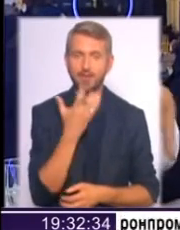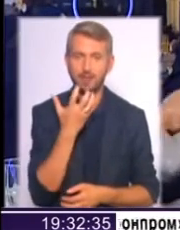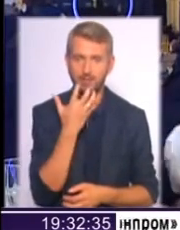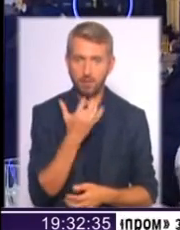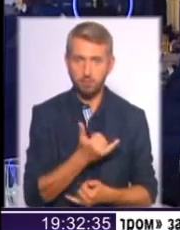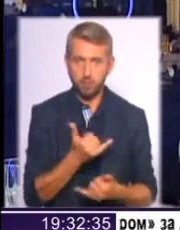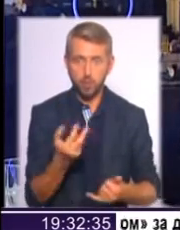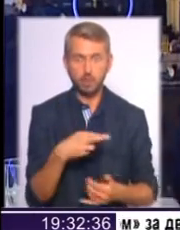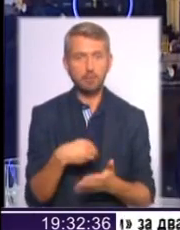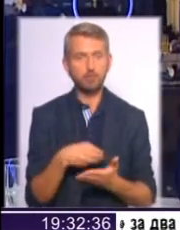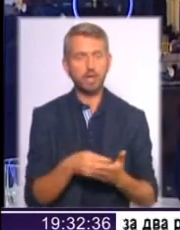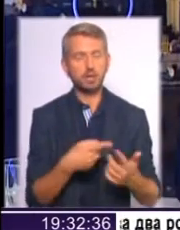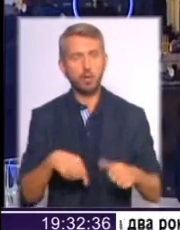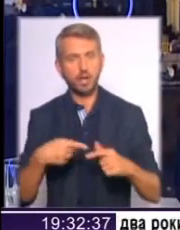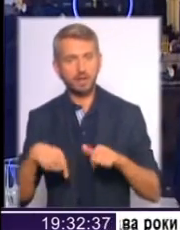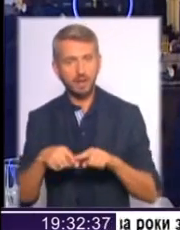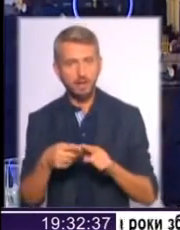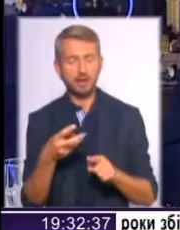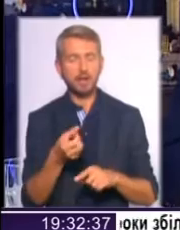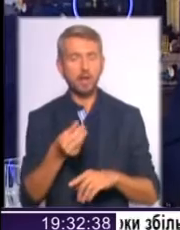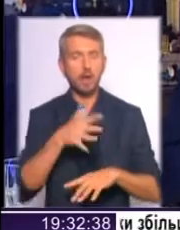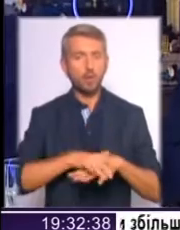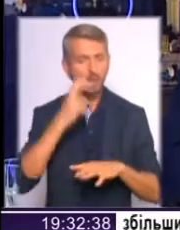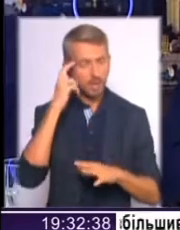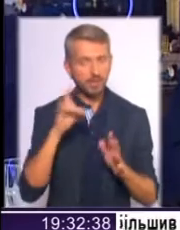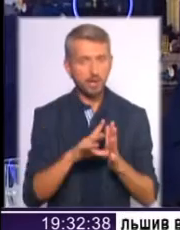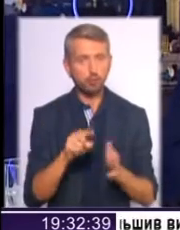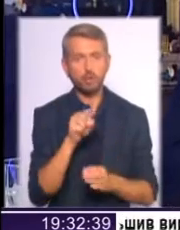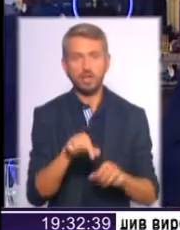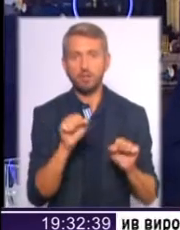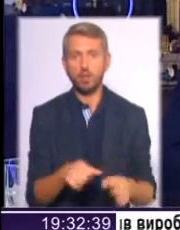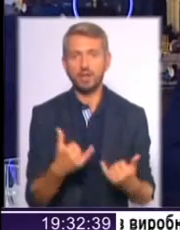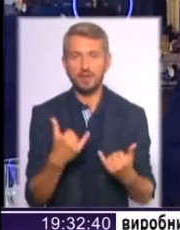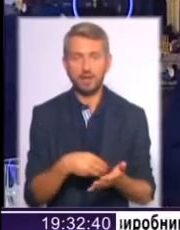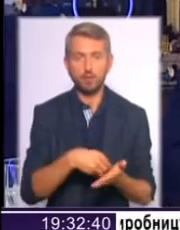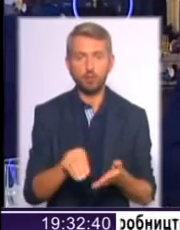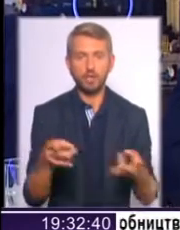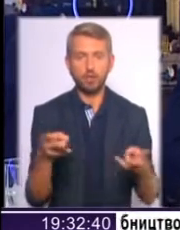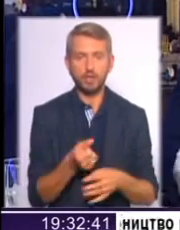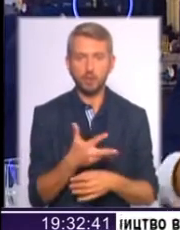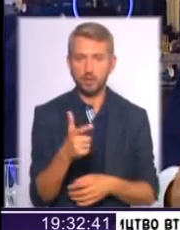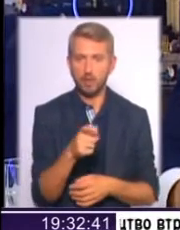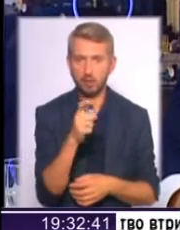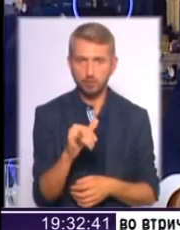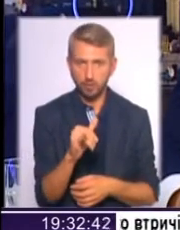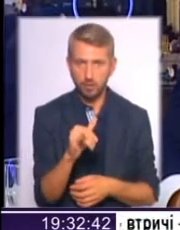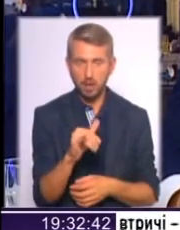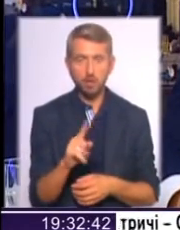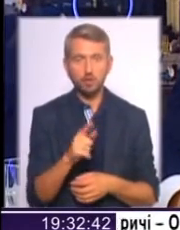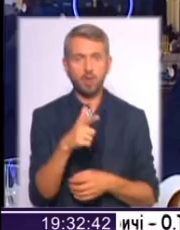для бюджетних організацій на рахунки «Київенерго», щоб вони могли зараз вже закупити необхідну кількість газу, тобто законтрактувати